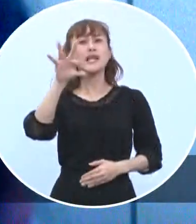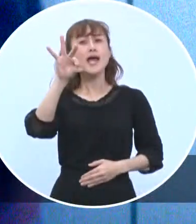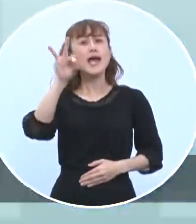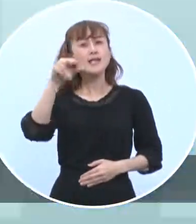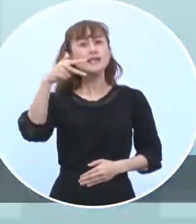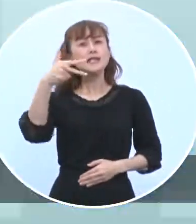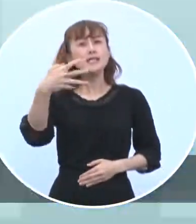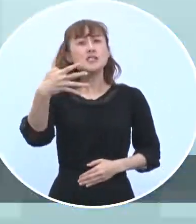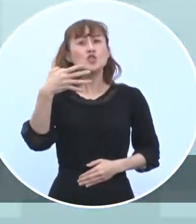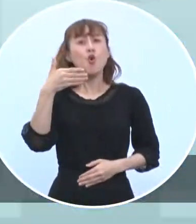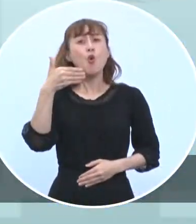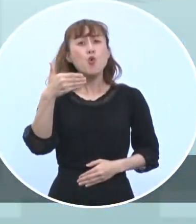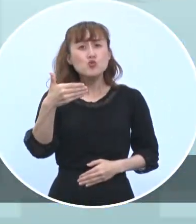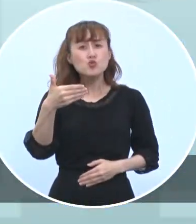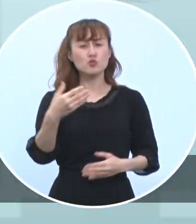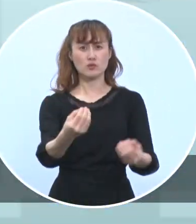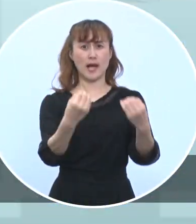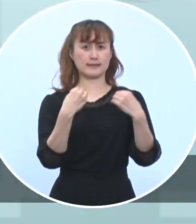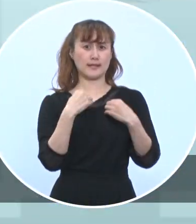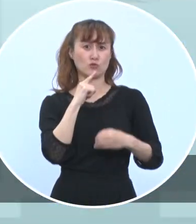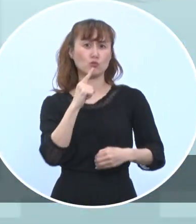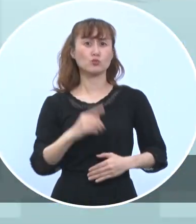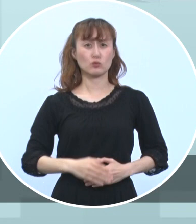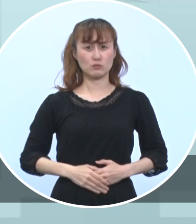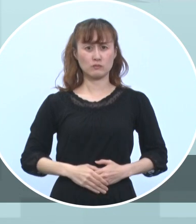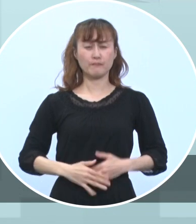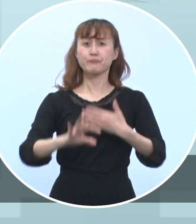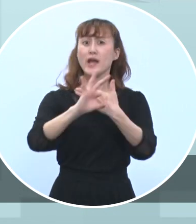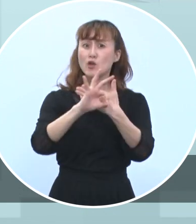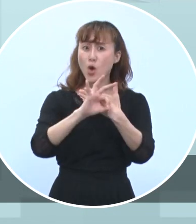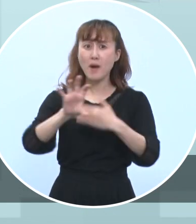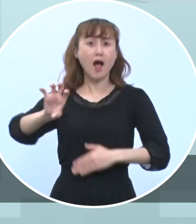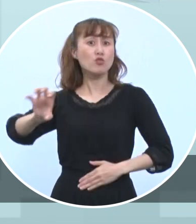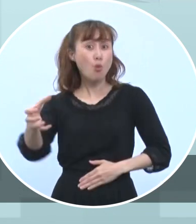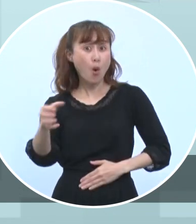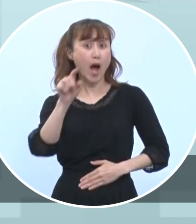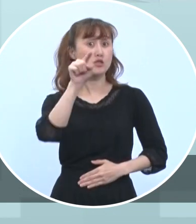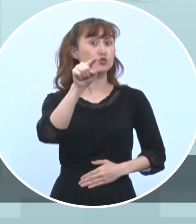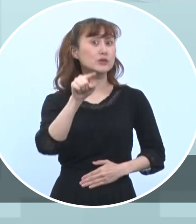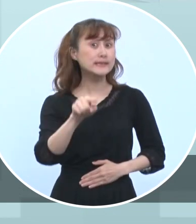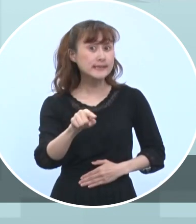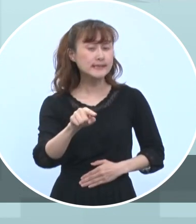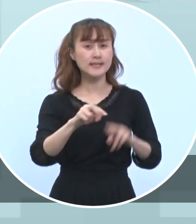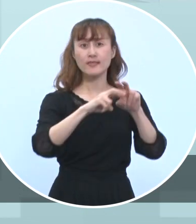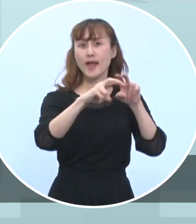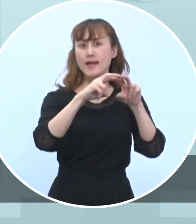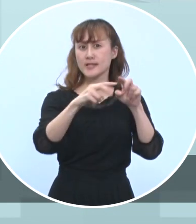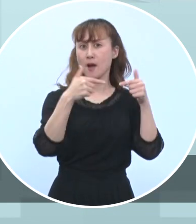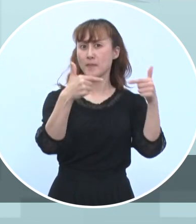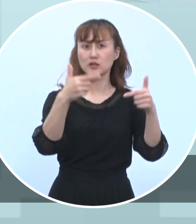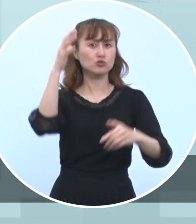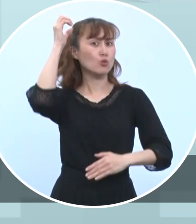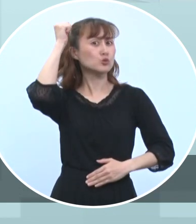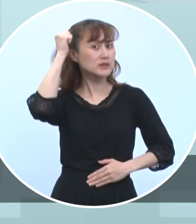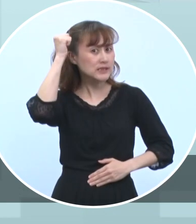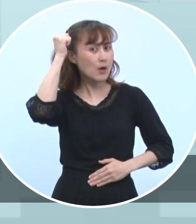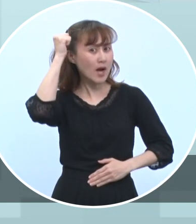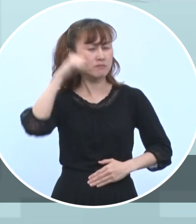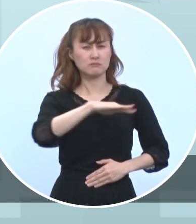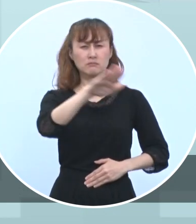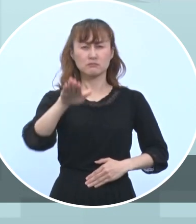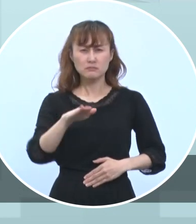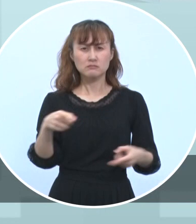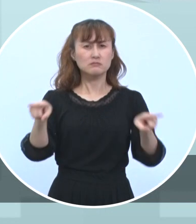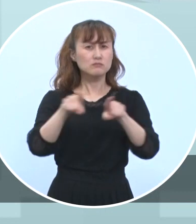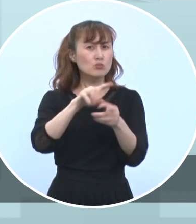。例えばドアノブ、スイッチ、電車やバスのつり革のようにみんなが